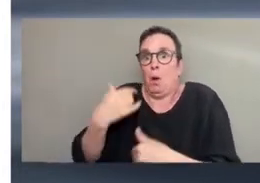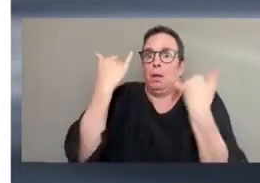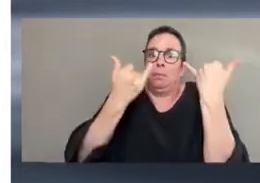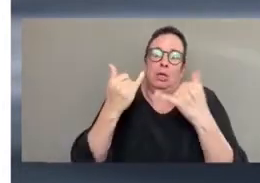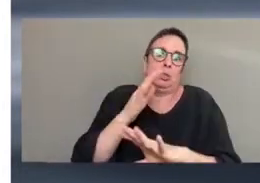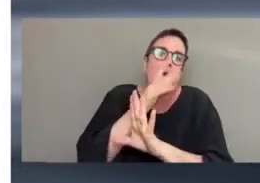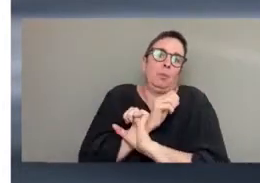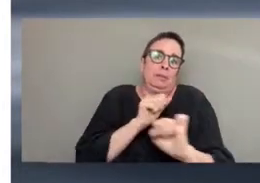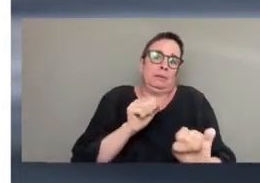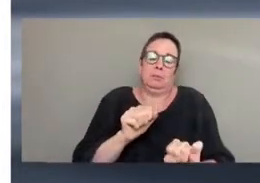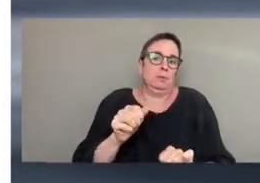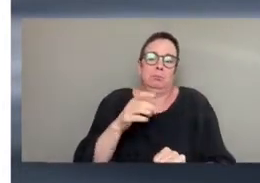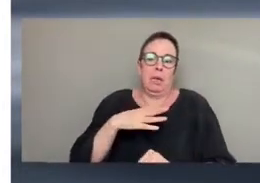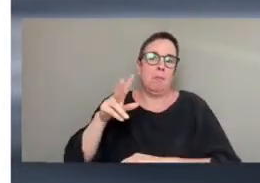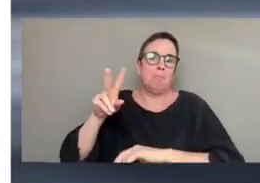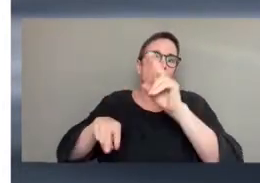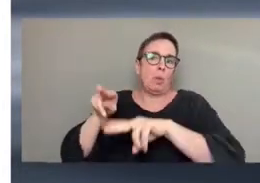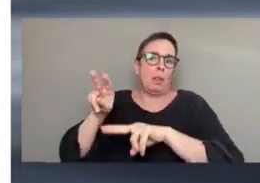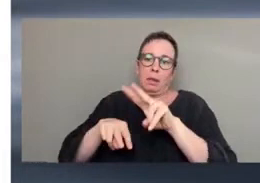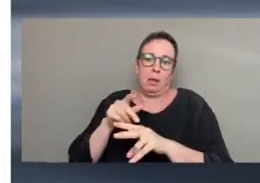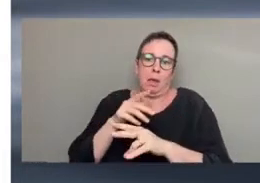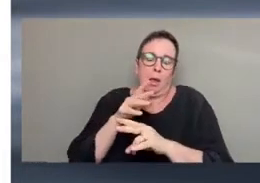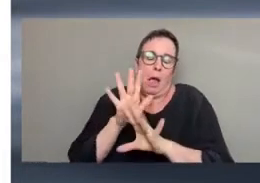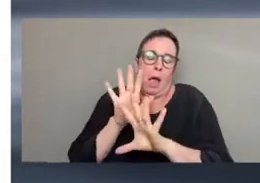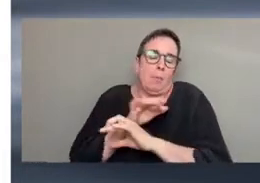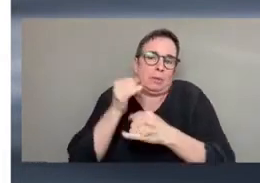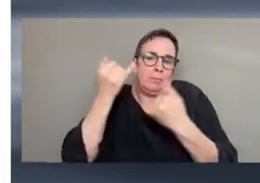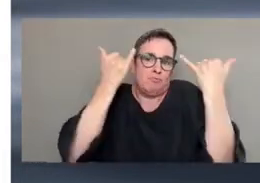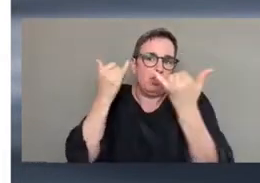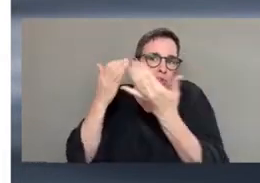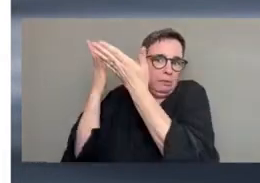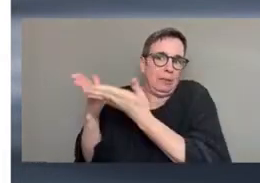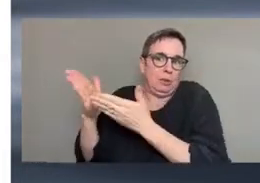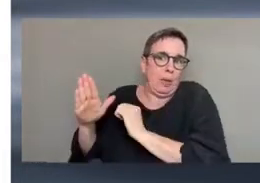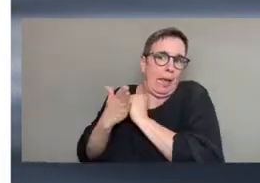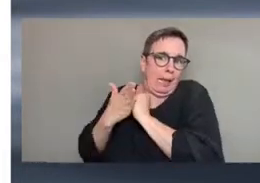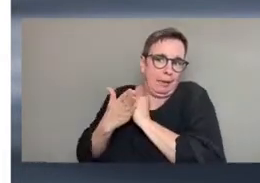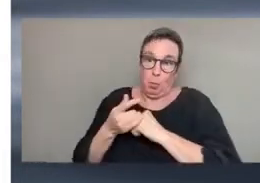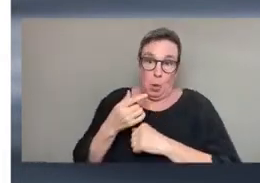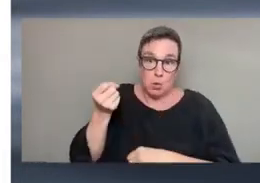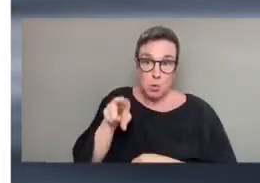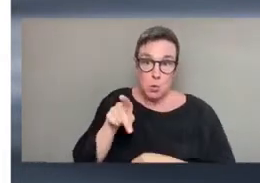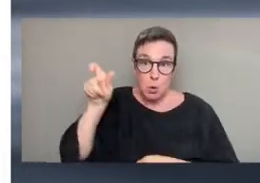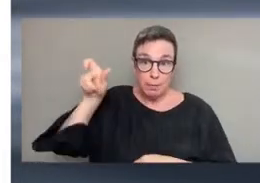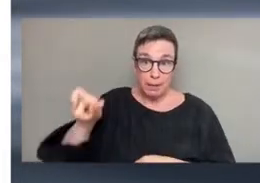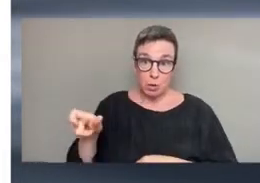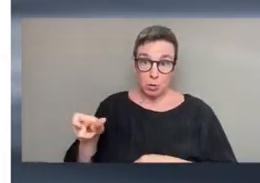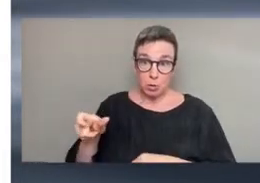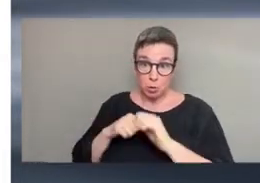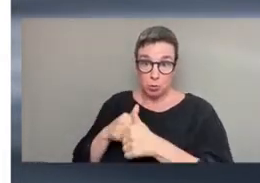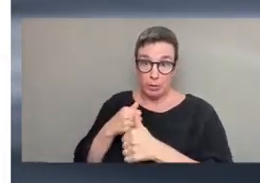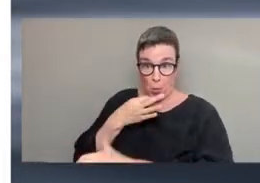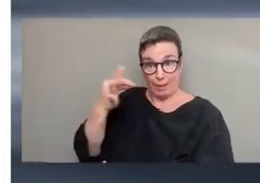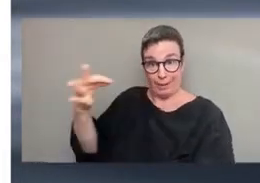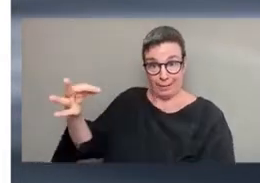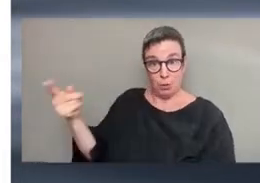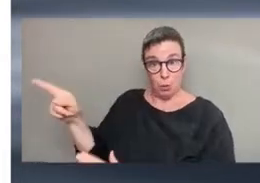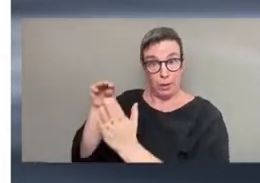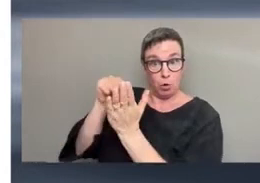la malhonnêteté des personnes qui m'aident. Donc pour moi, c'est sûr que les gens votent ce que je leur dis de